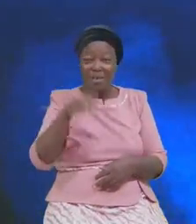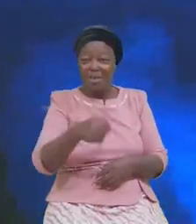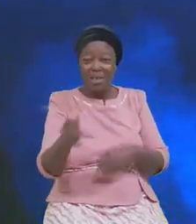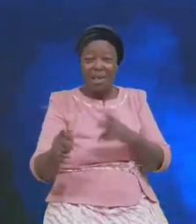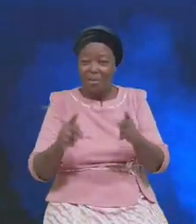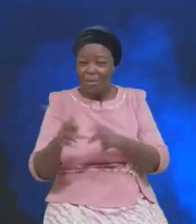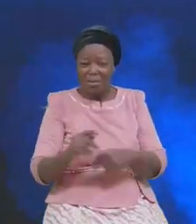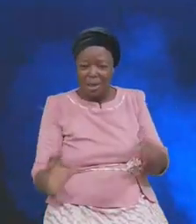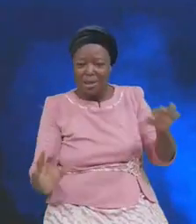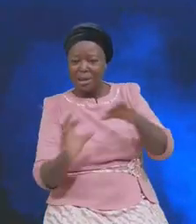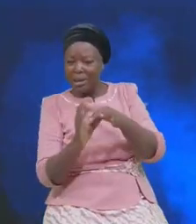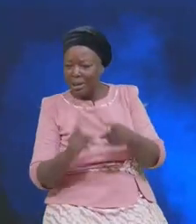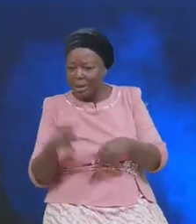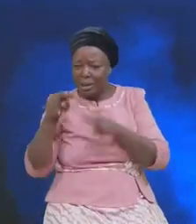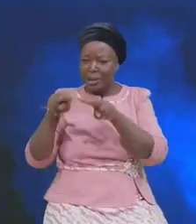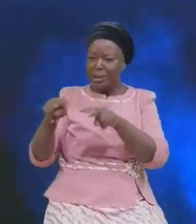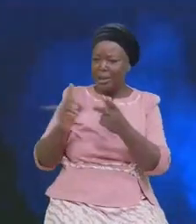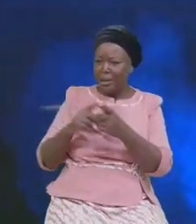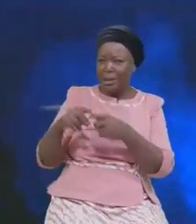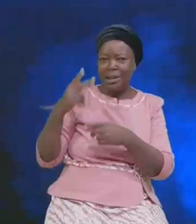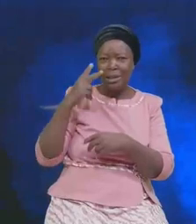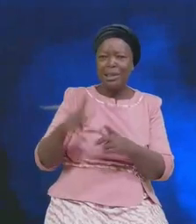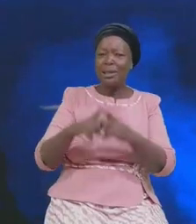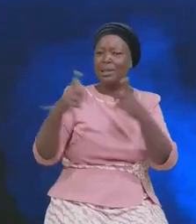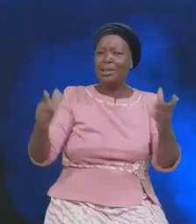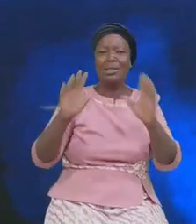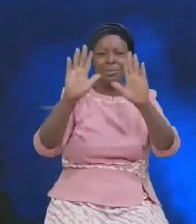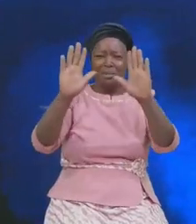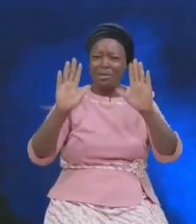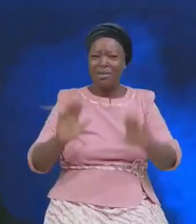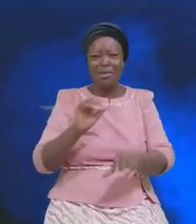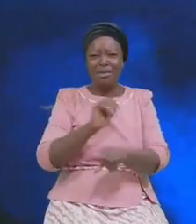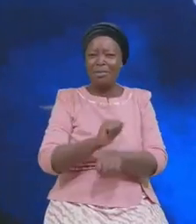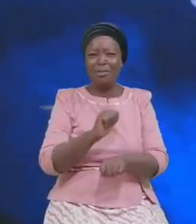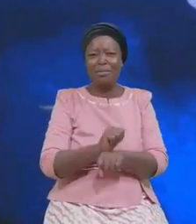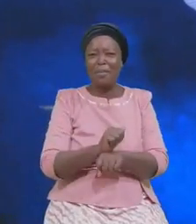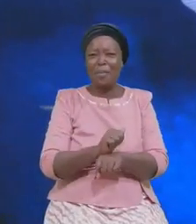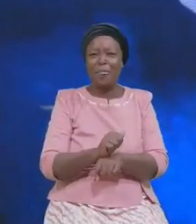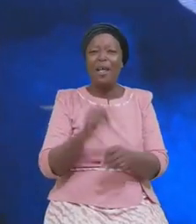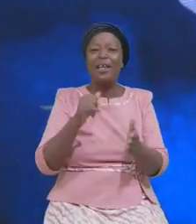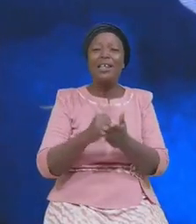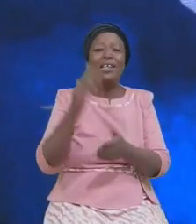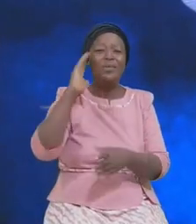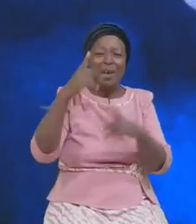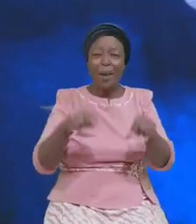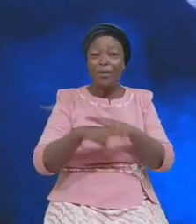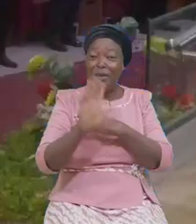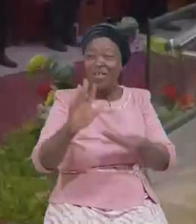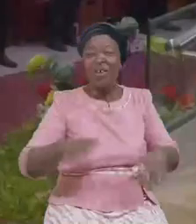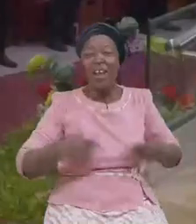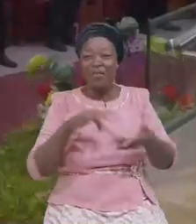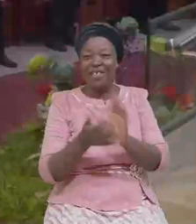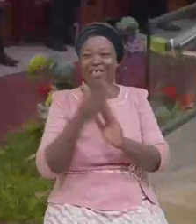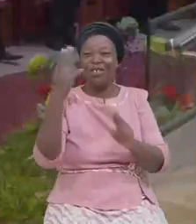autour de là-bas. Et les gens étaient rassemblés, tout le monde voyait. C'était un grand miracle. Cela va se passer dans vos vies.